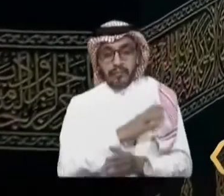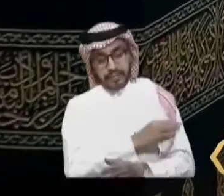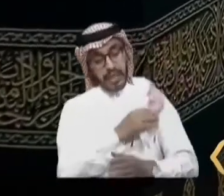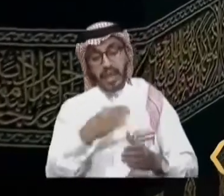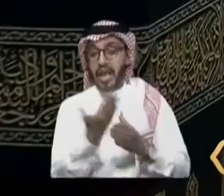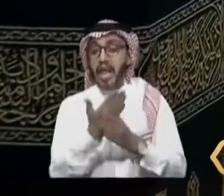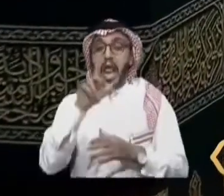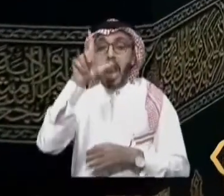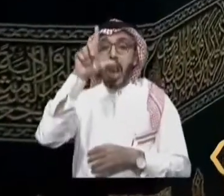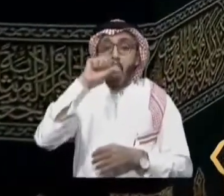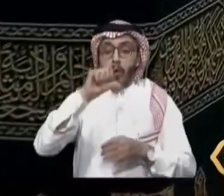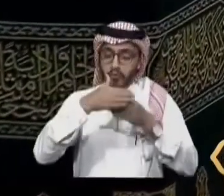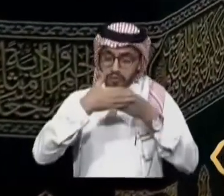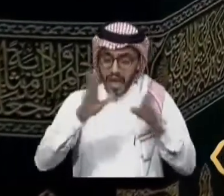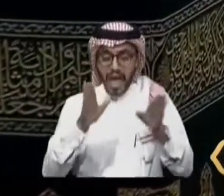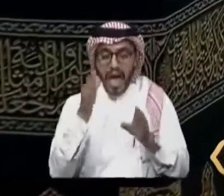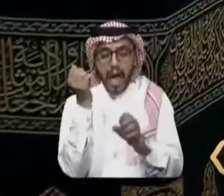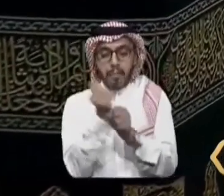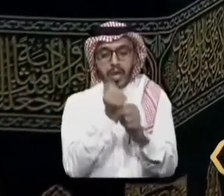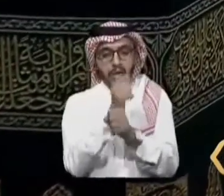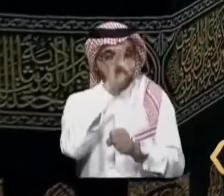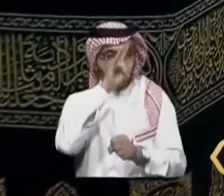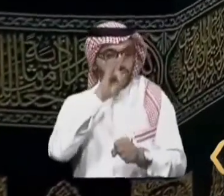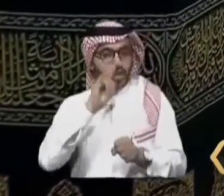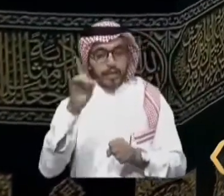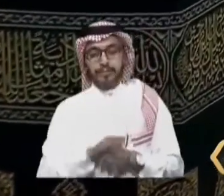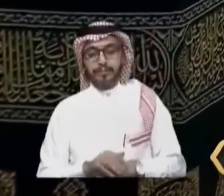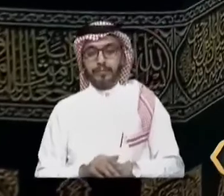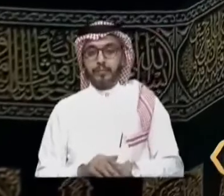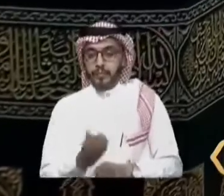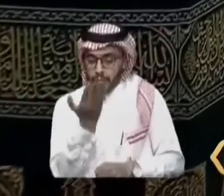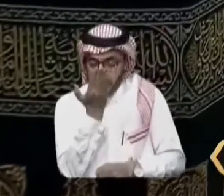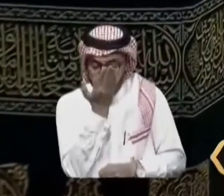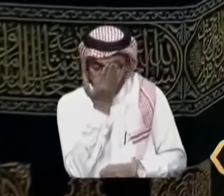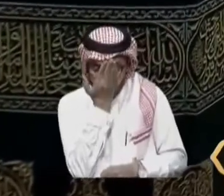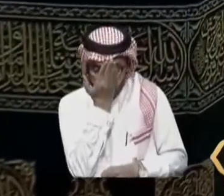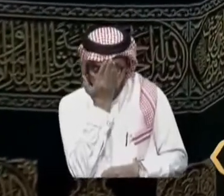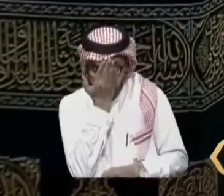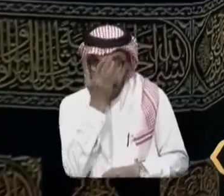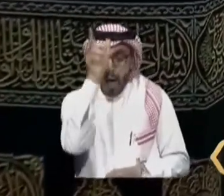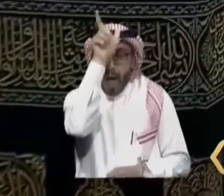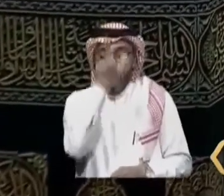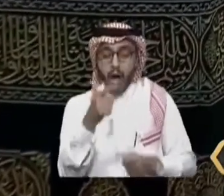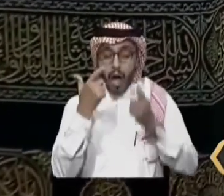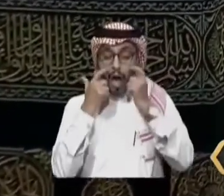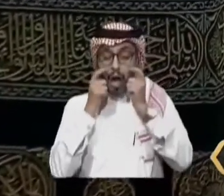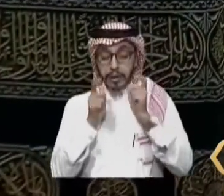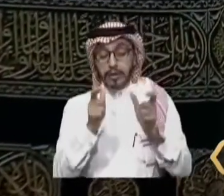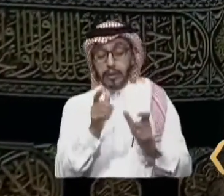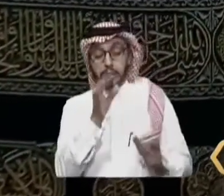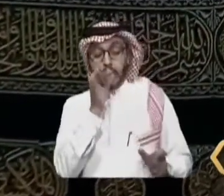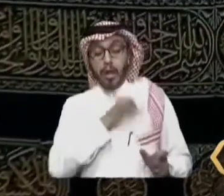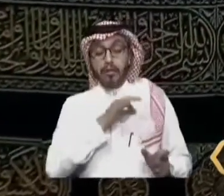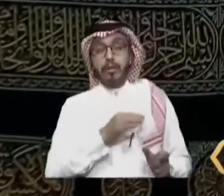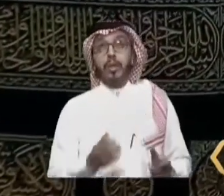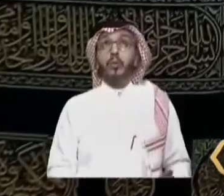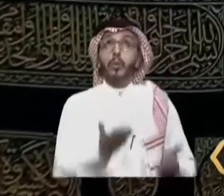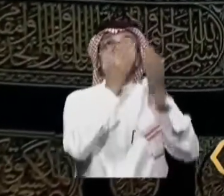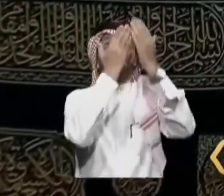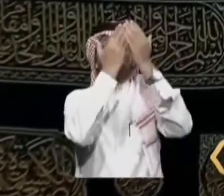لو تفتح عمل الشيطان. عباد الله، إن الحرص على ما ينفع